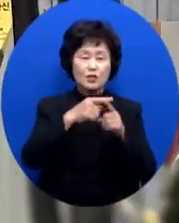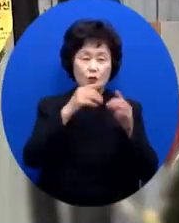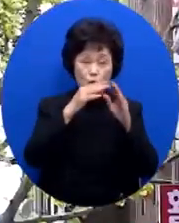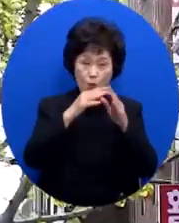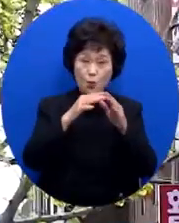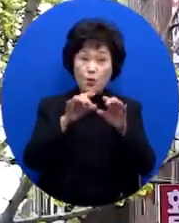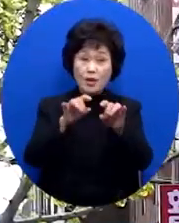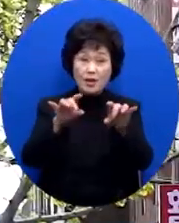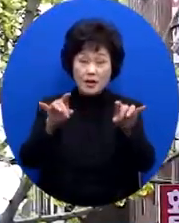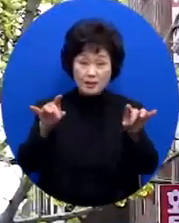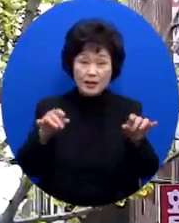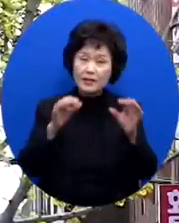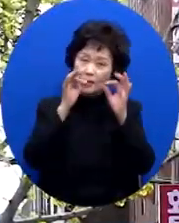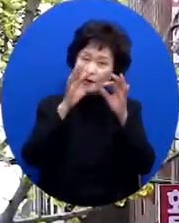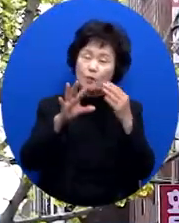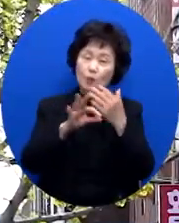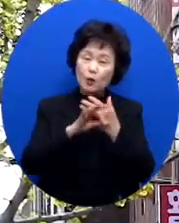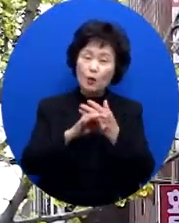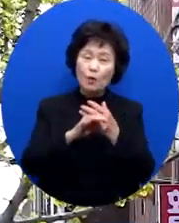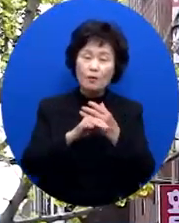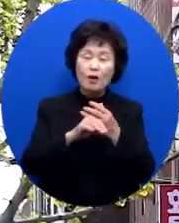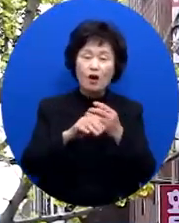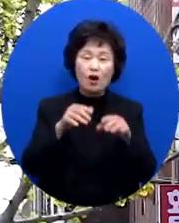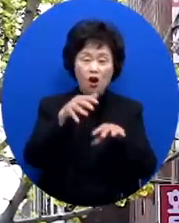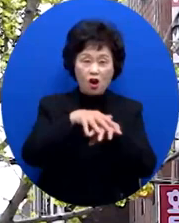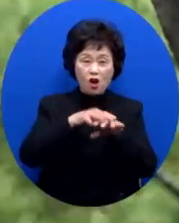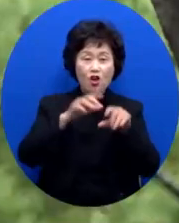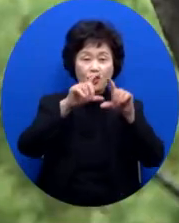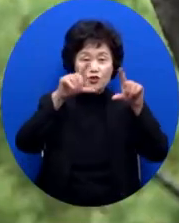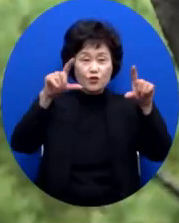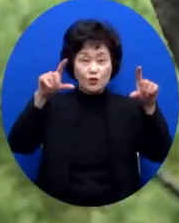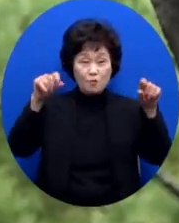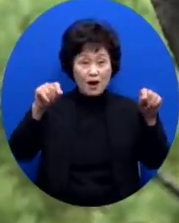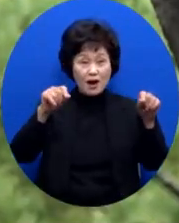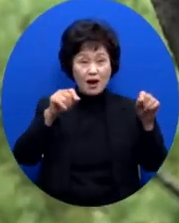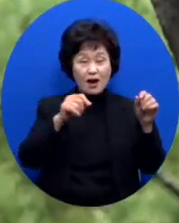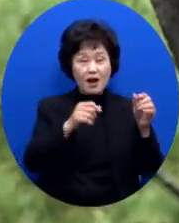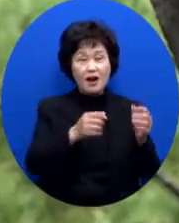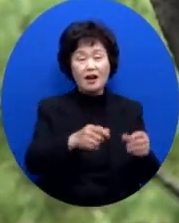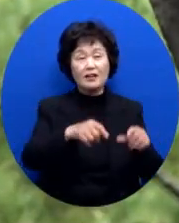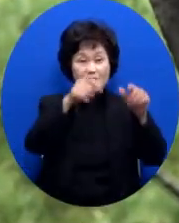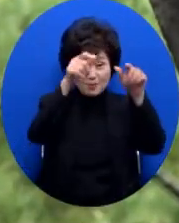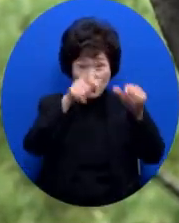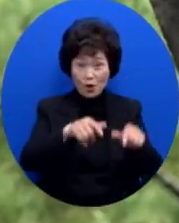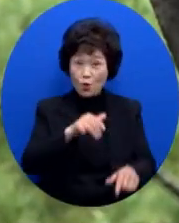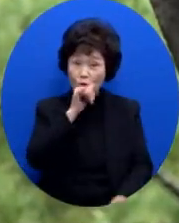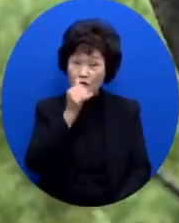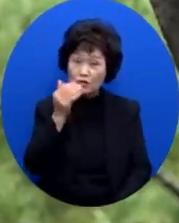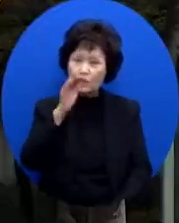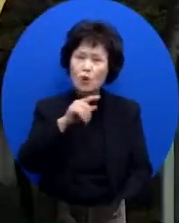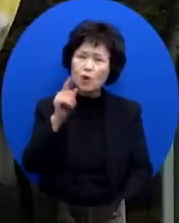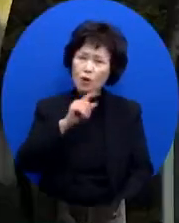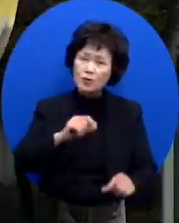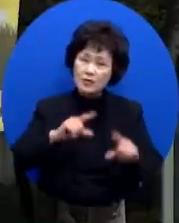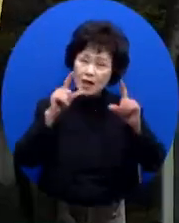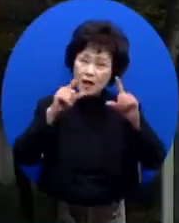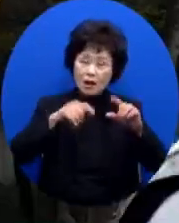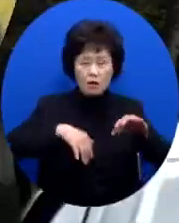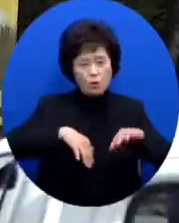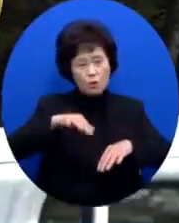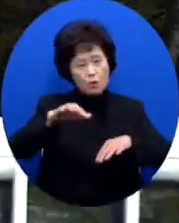연합 예배 현수막을 해서 공지를 이렇게 하고 그랬었는데, 어느 날 길거리를 이렇게 가다